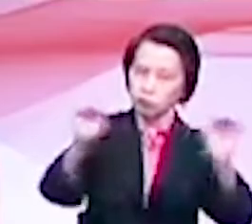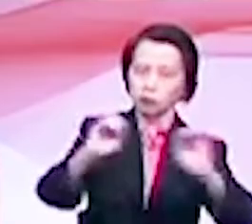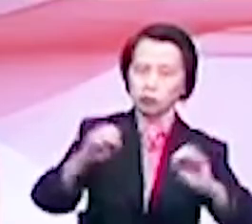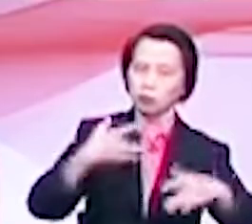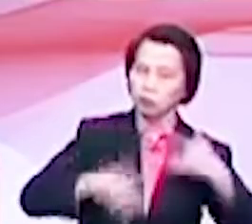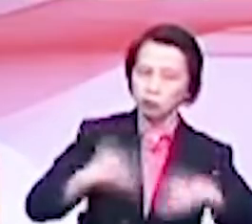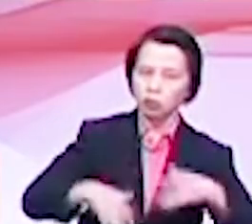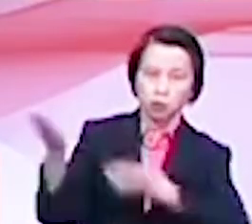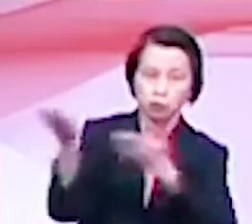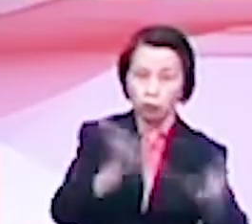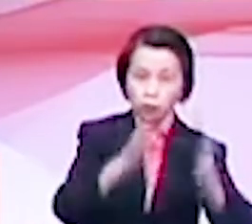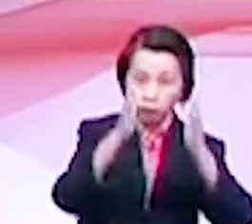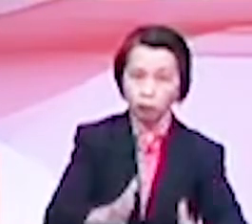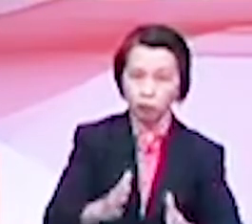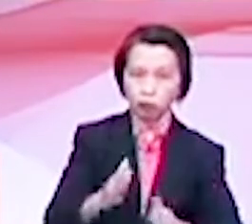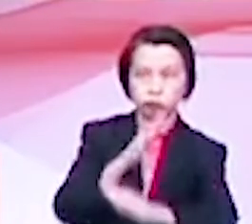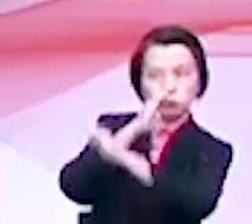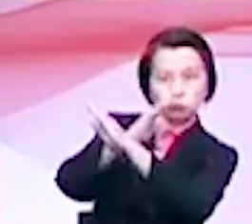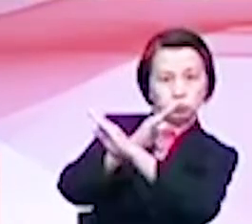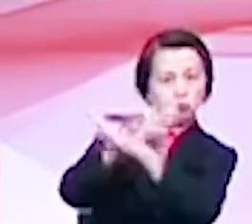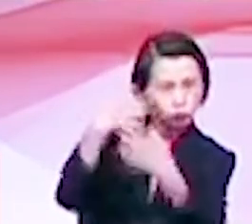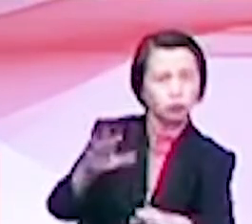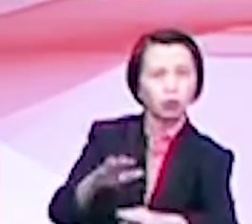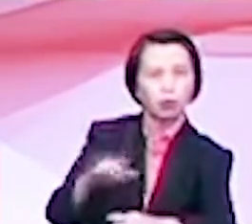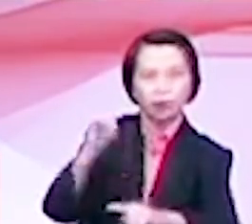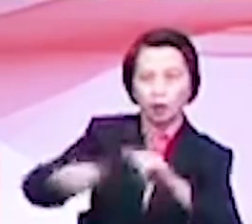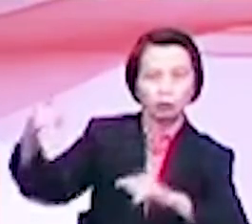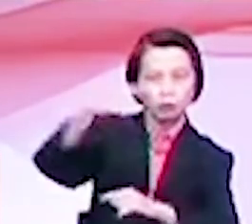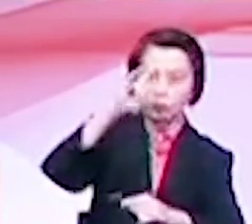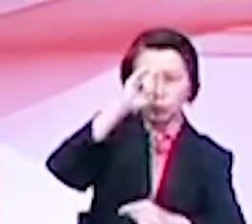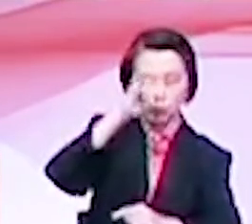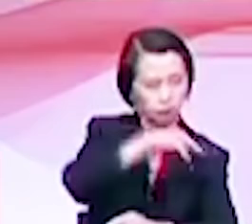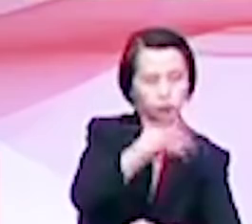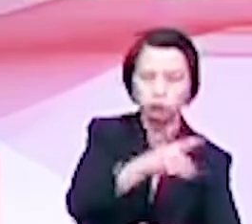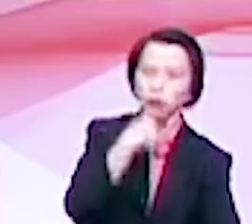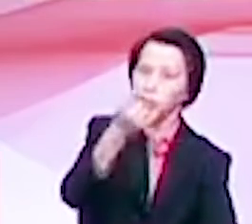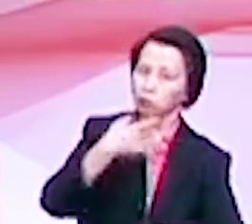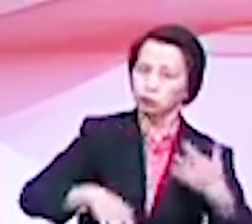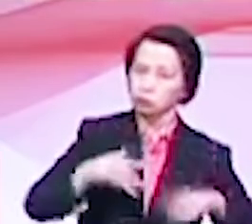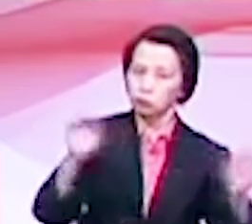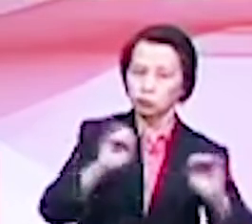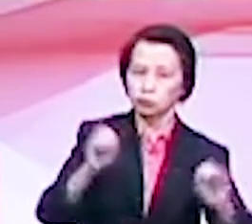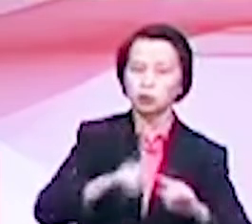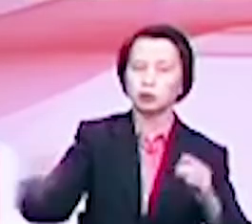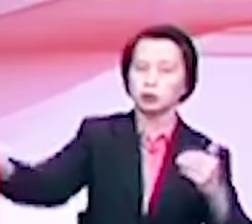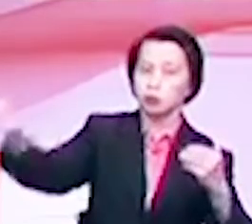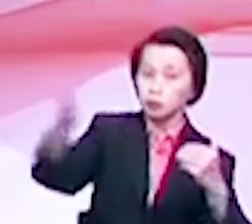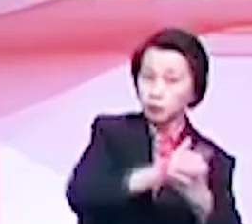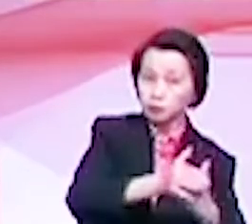setelah kita menyekat kemasukan pesawat daripada India. Yang ada tiba